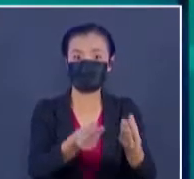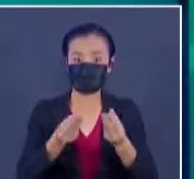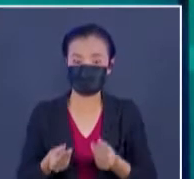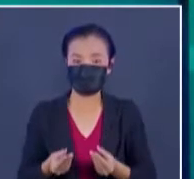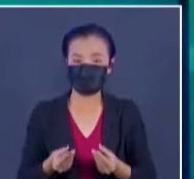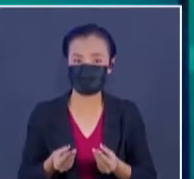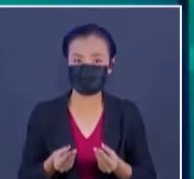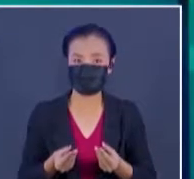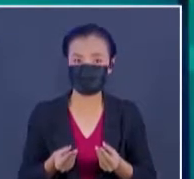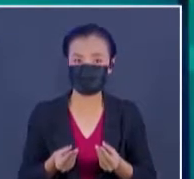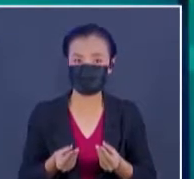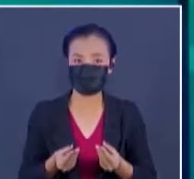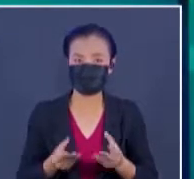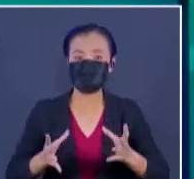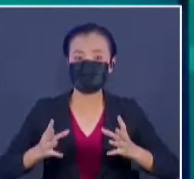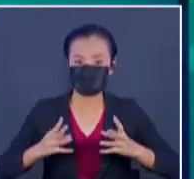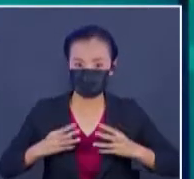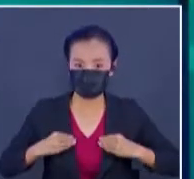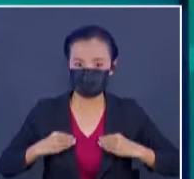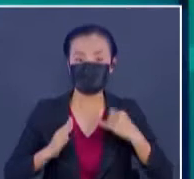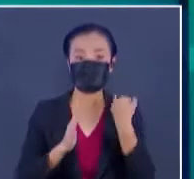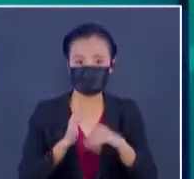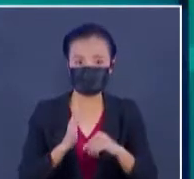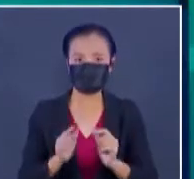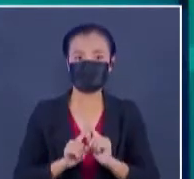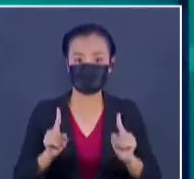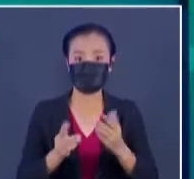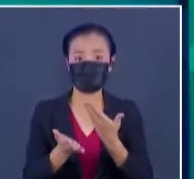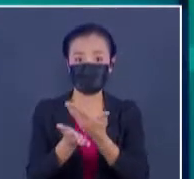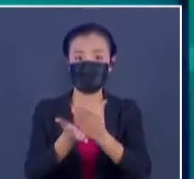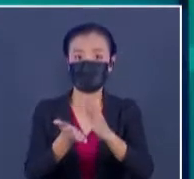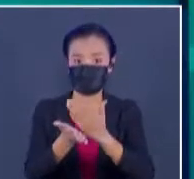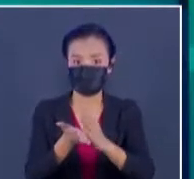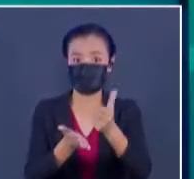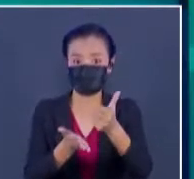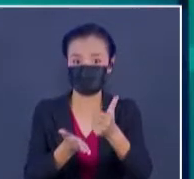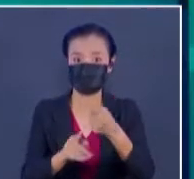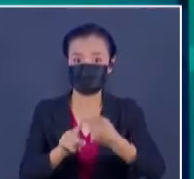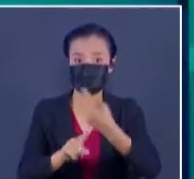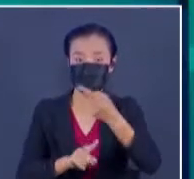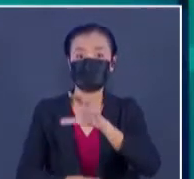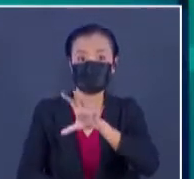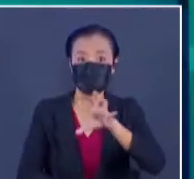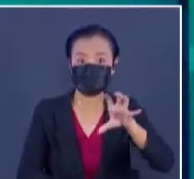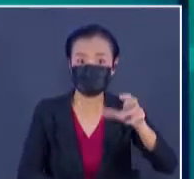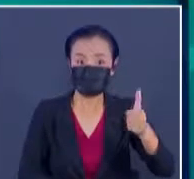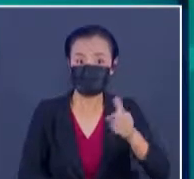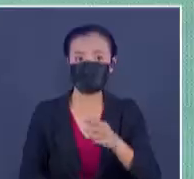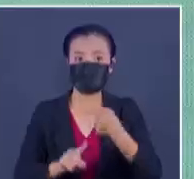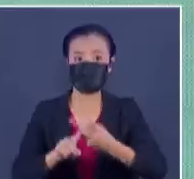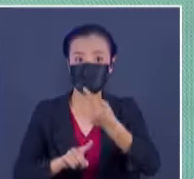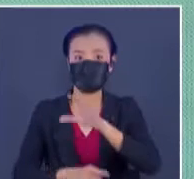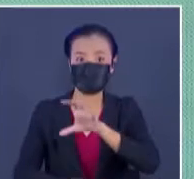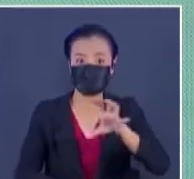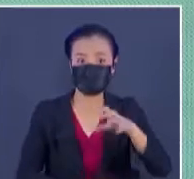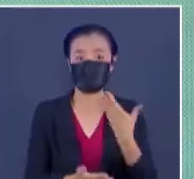ให้อ่ ะ เขาสุดท้ายยอมรับสารภาพผิดครับแต่ว่าเดี๋ยวจะผ่อนให้ได้ไห ม เดือนละ500บาทเดือนละ500บาทกับย